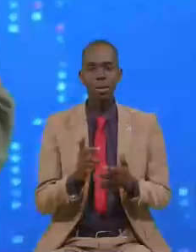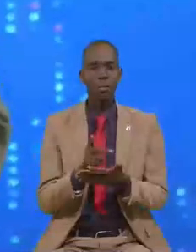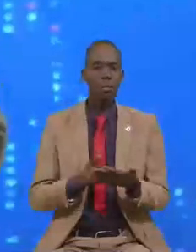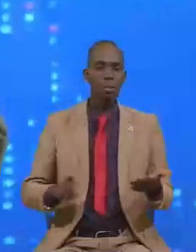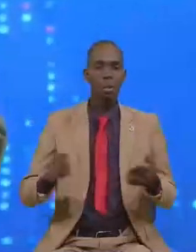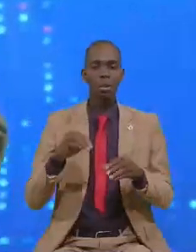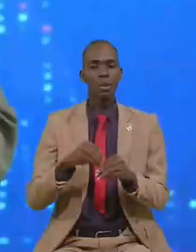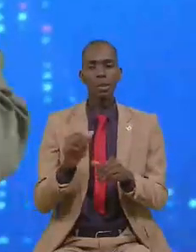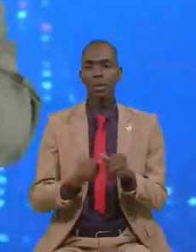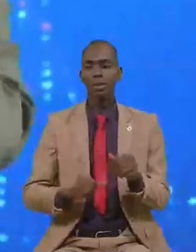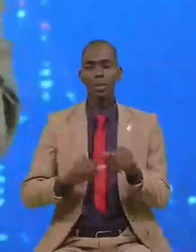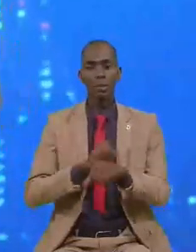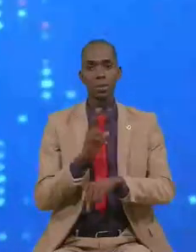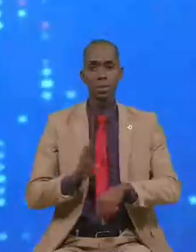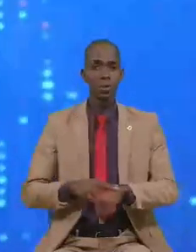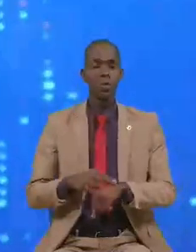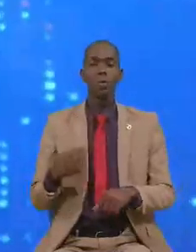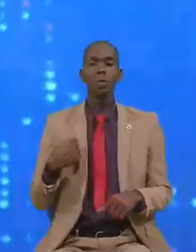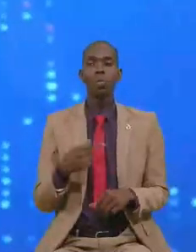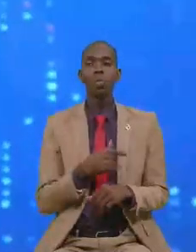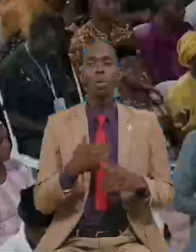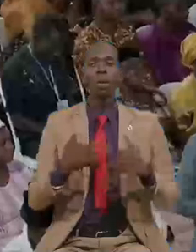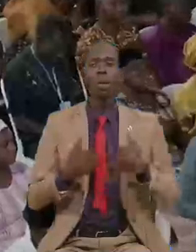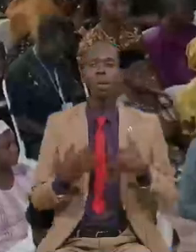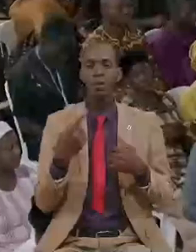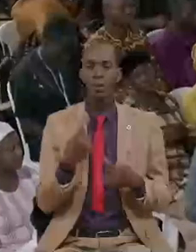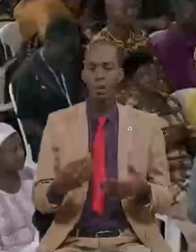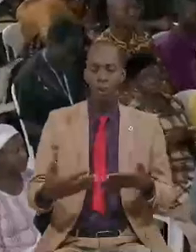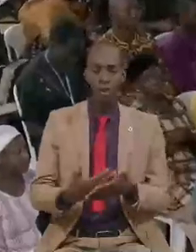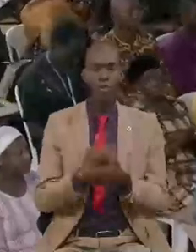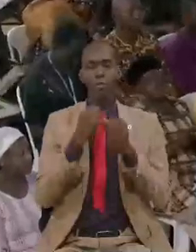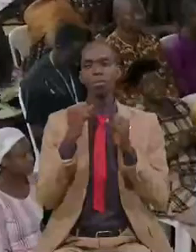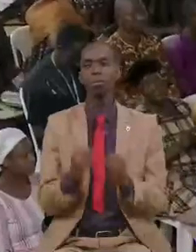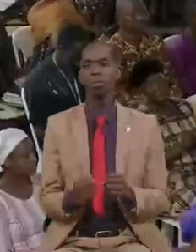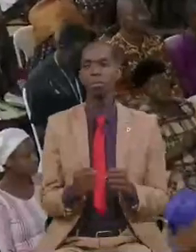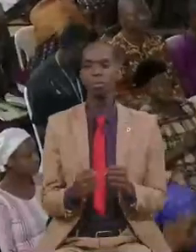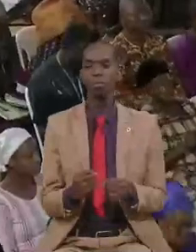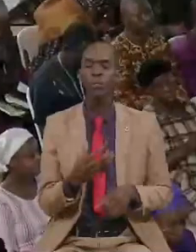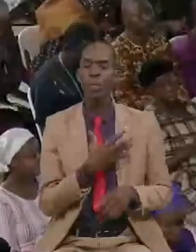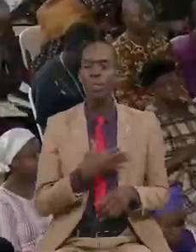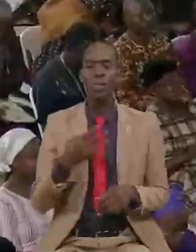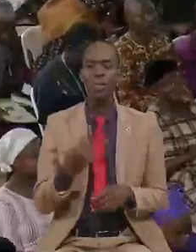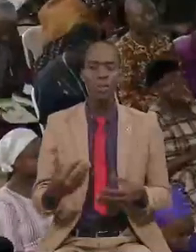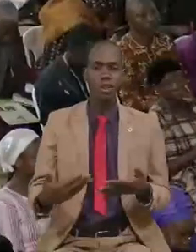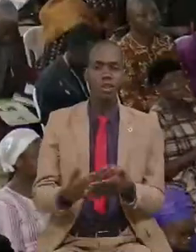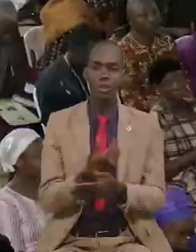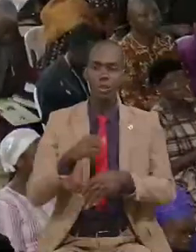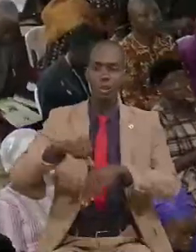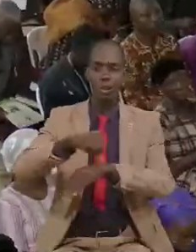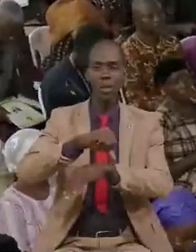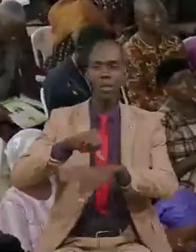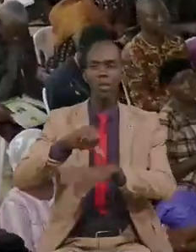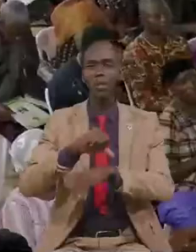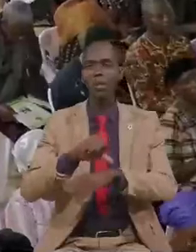nation puisse avoir la nouvelle puissance et la nouvelle onction. Et la